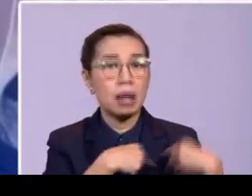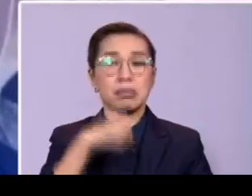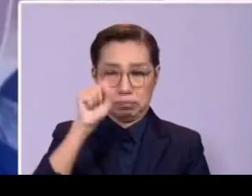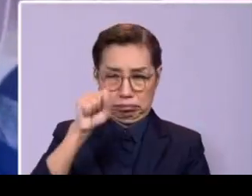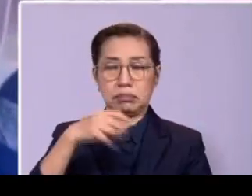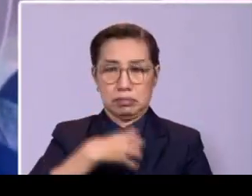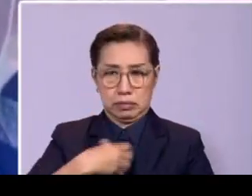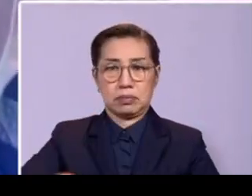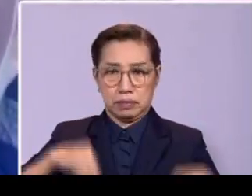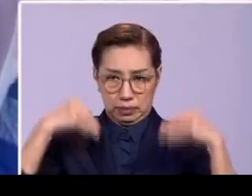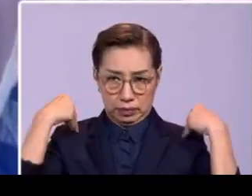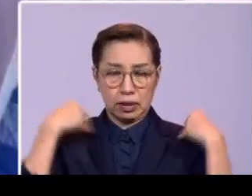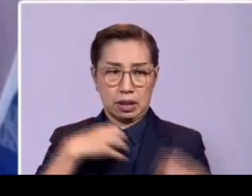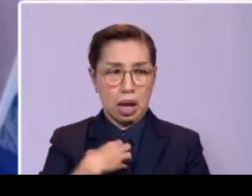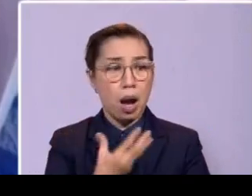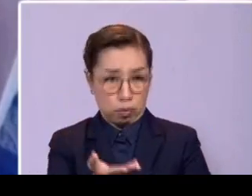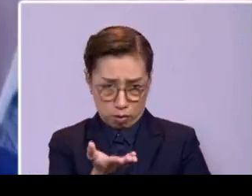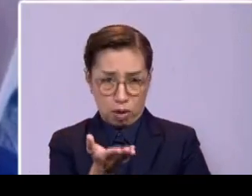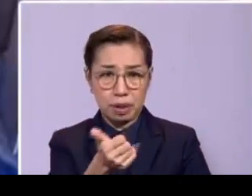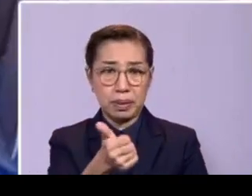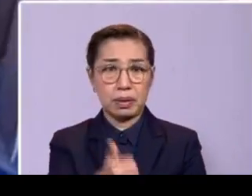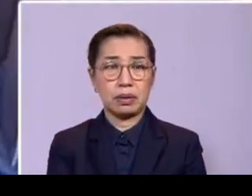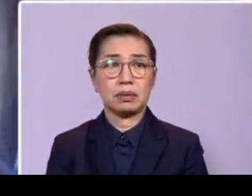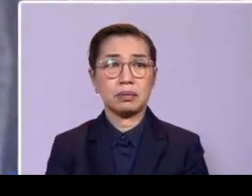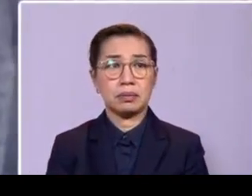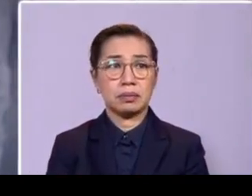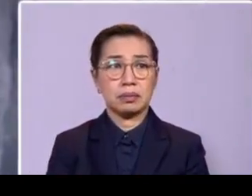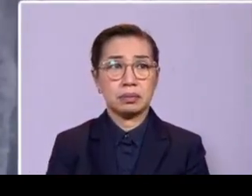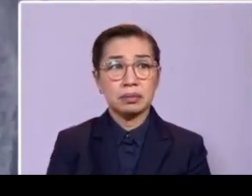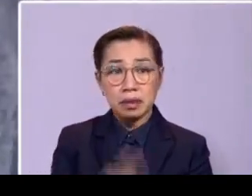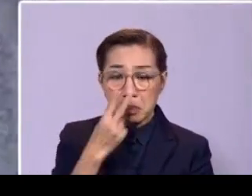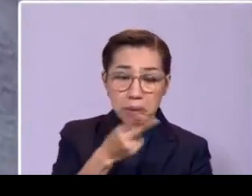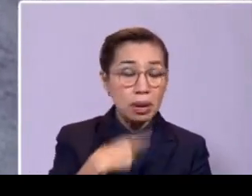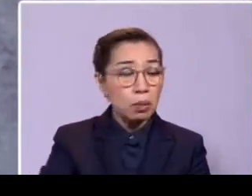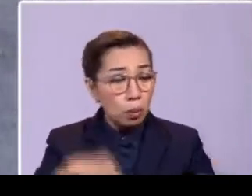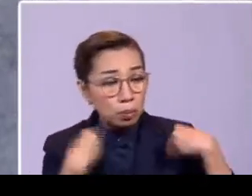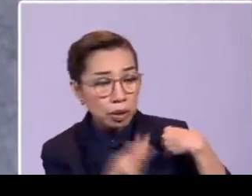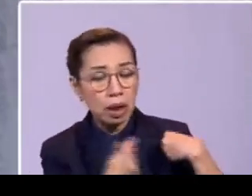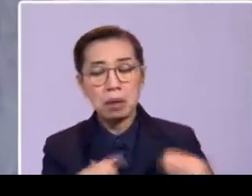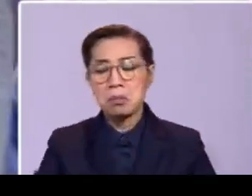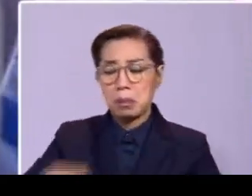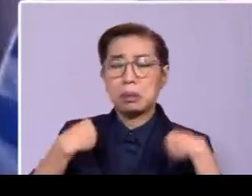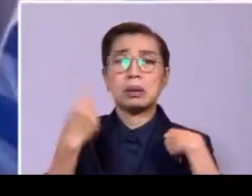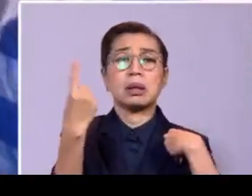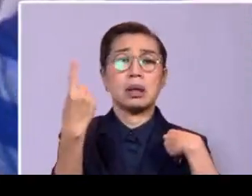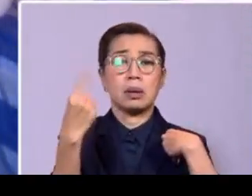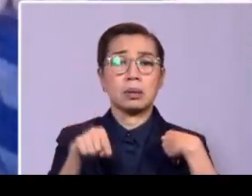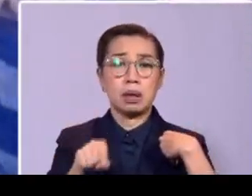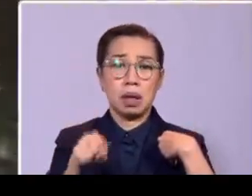ะขอเนี่ยค่ะ พื้นครับเนี่ย นี่พื้นเดียวนี่ก็เดี๋ยวห่ม